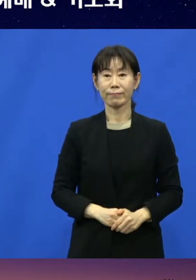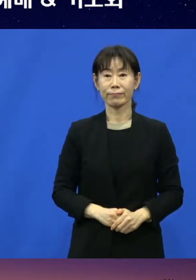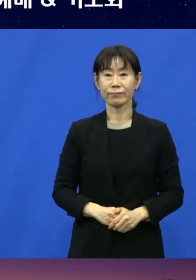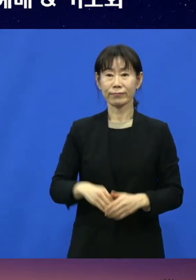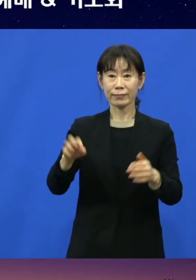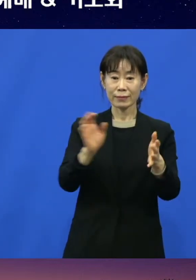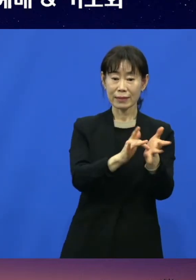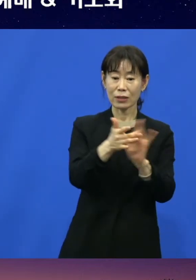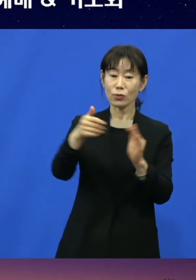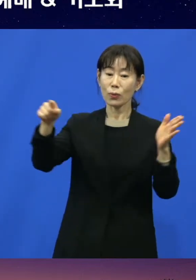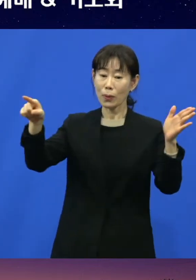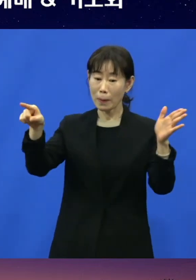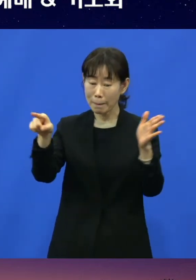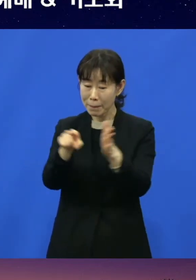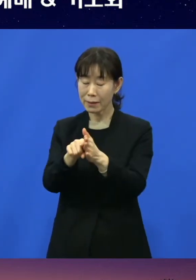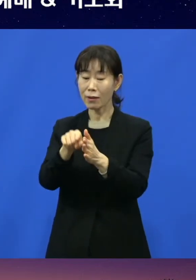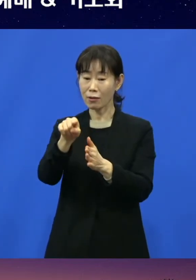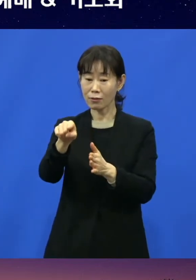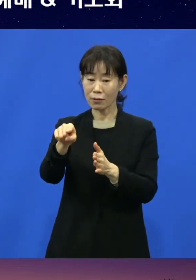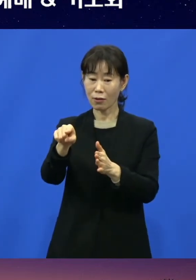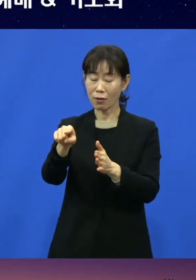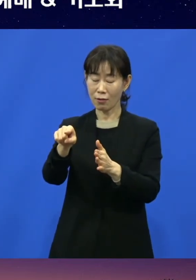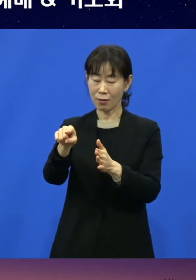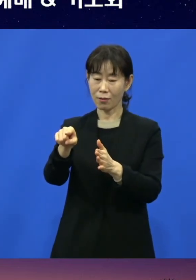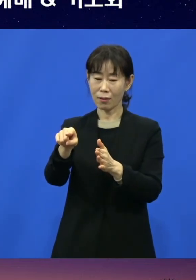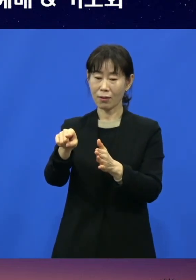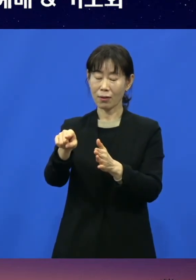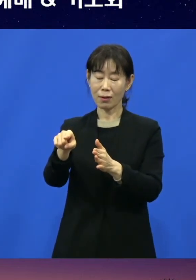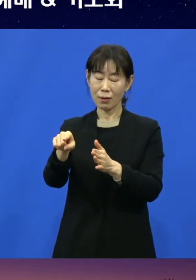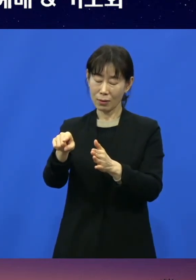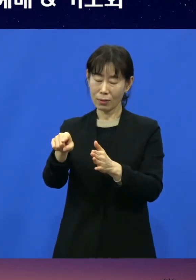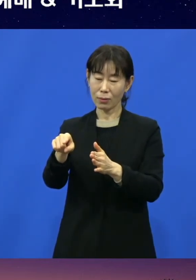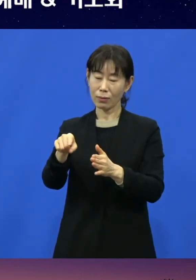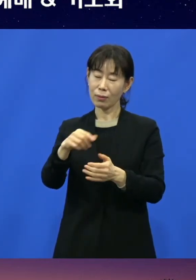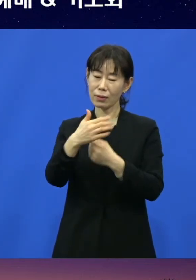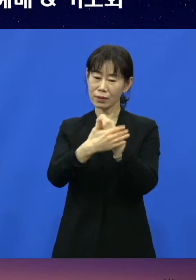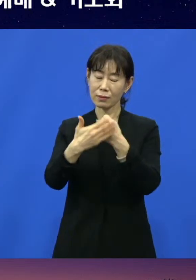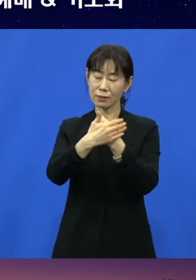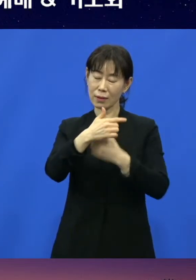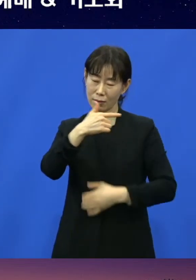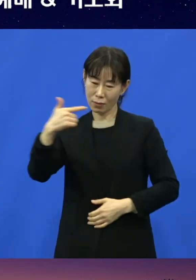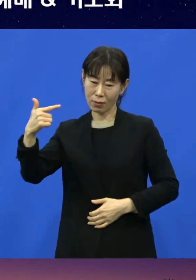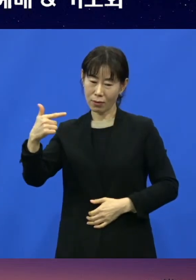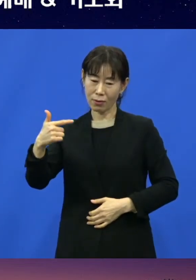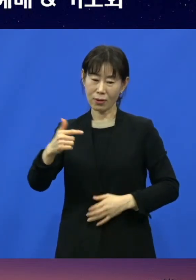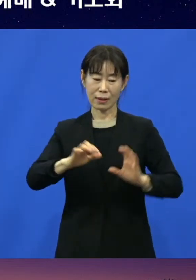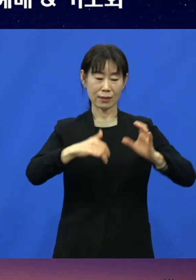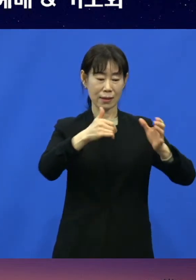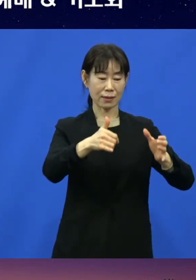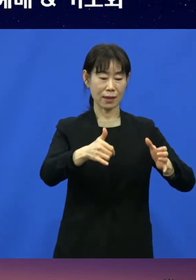예수 믿는 것만 포기하지 않으면 난 된다는 거죠. 다른 것은 포기할 수 있다는 거예요.